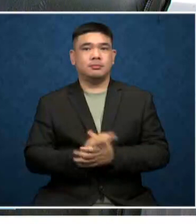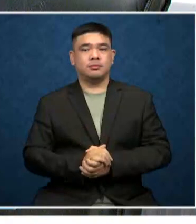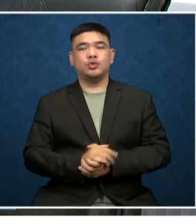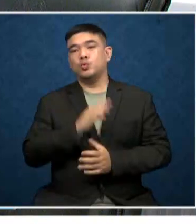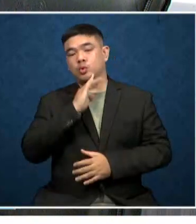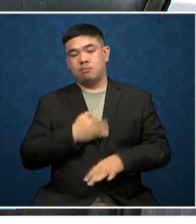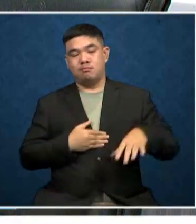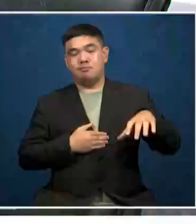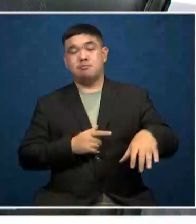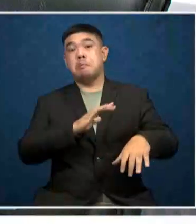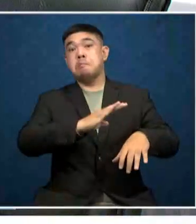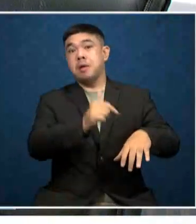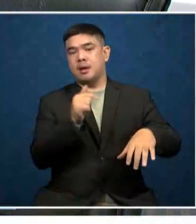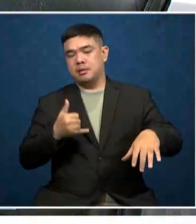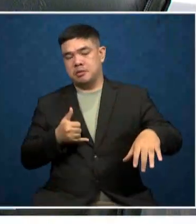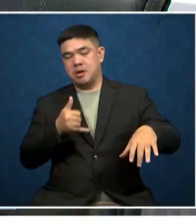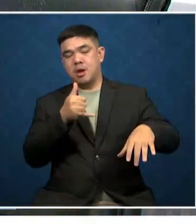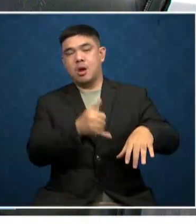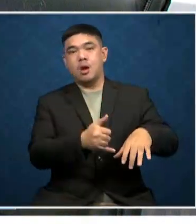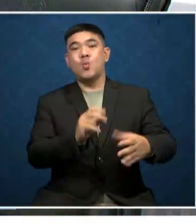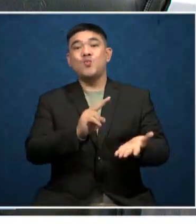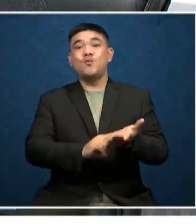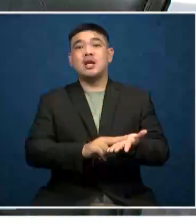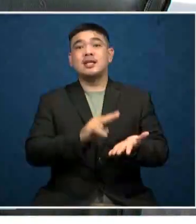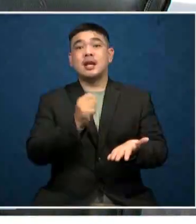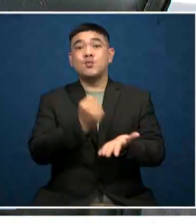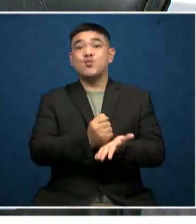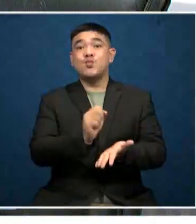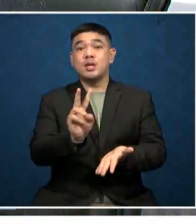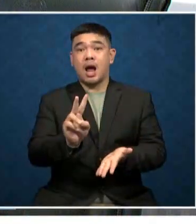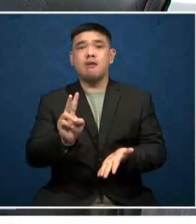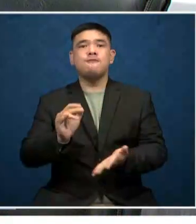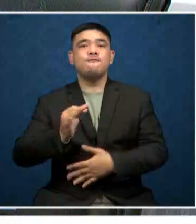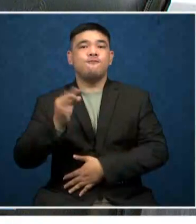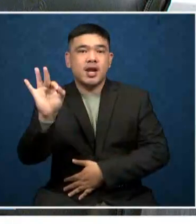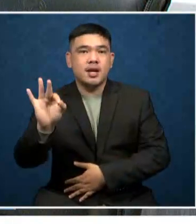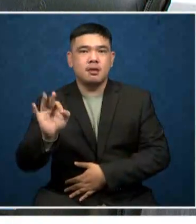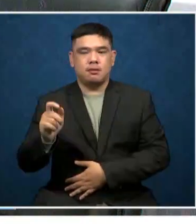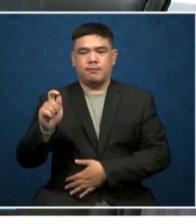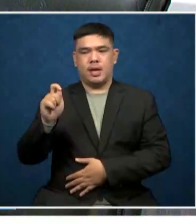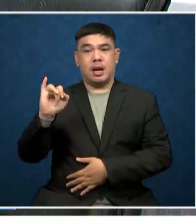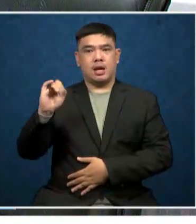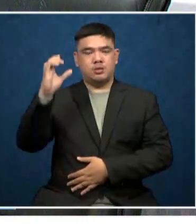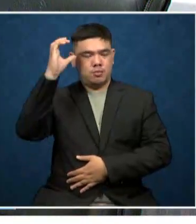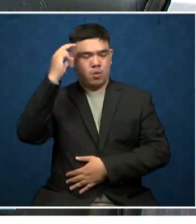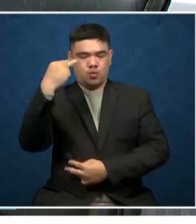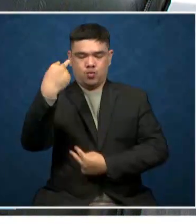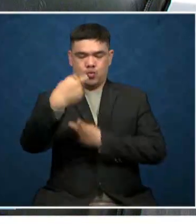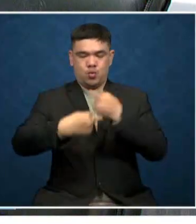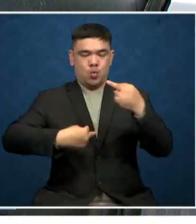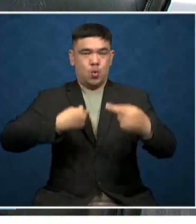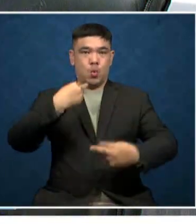เมืองในปัจจุบันเนี่ยเราฟรีวีซ่านะครับ AIจะช่วยเราได้อย่างไรในเรื่องของ